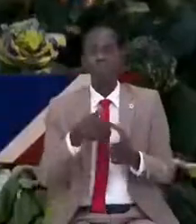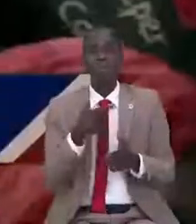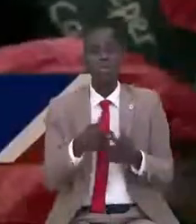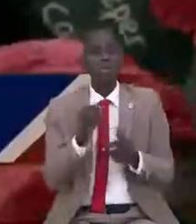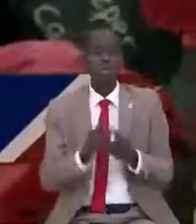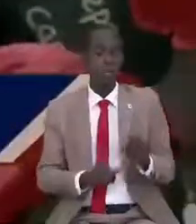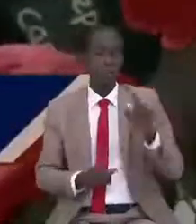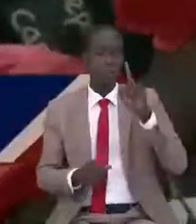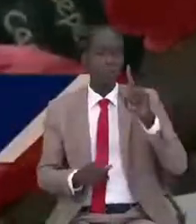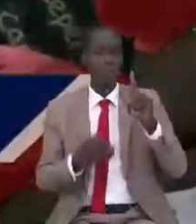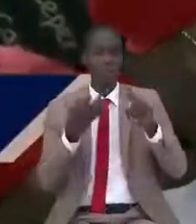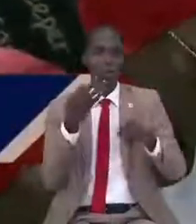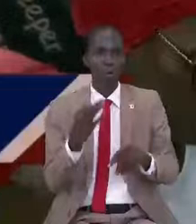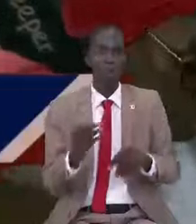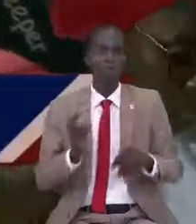Romains 14, 12.